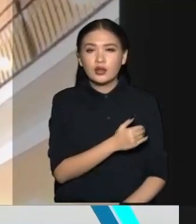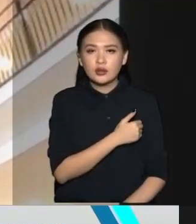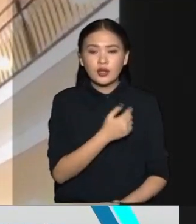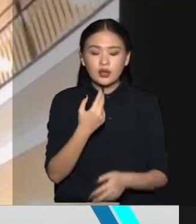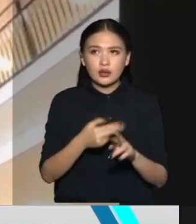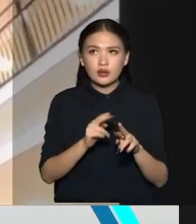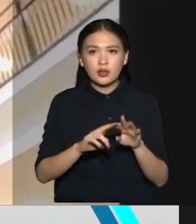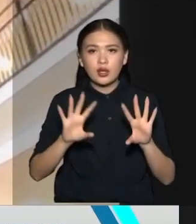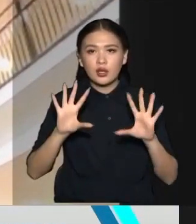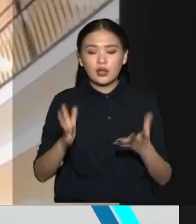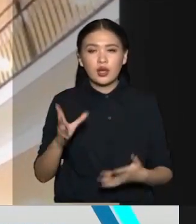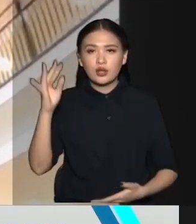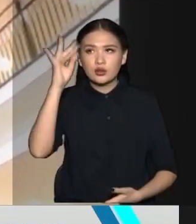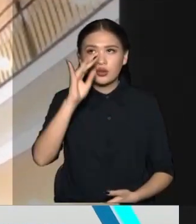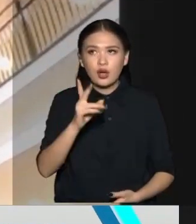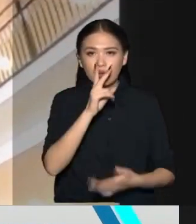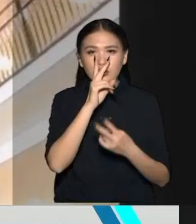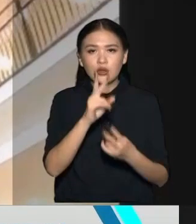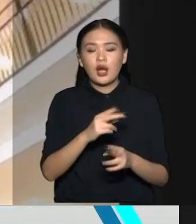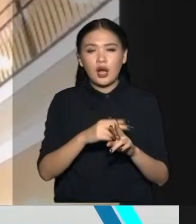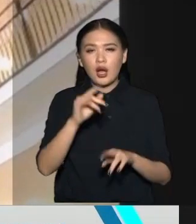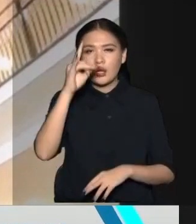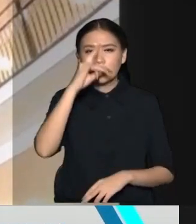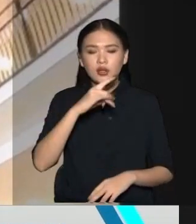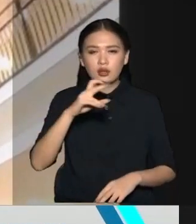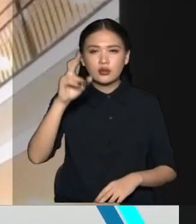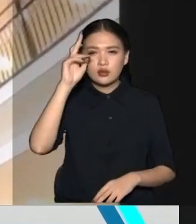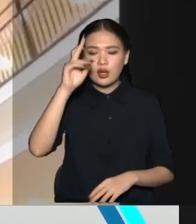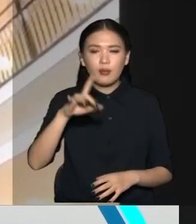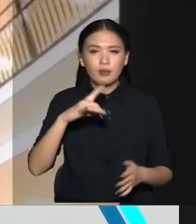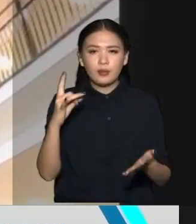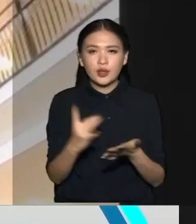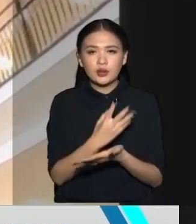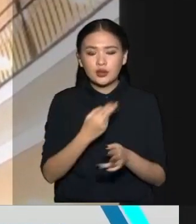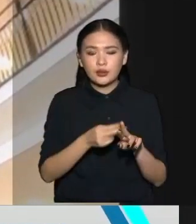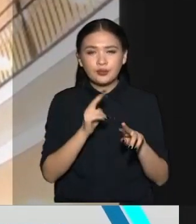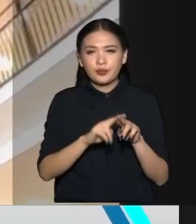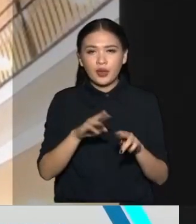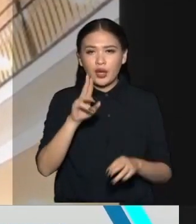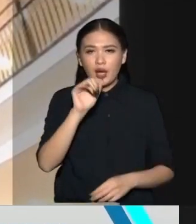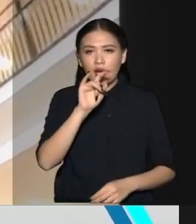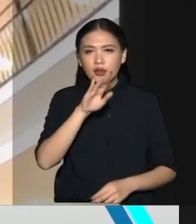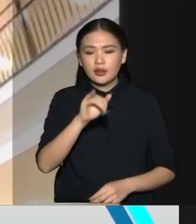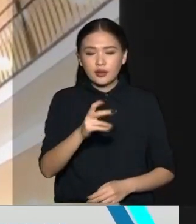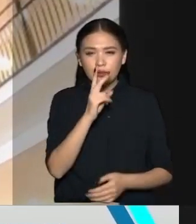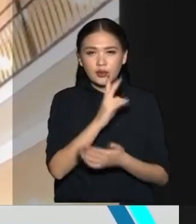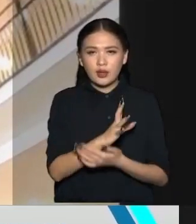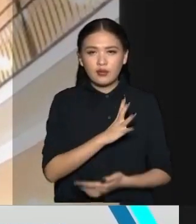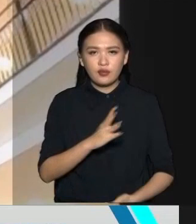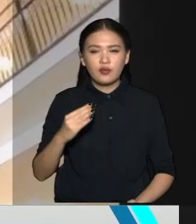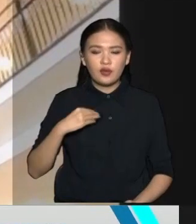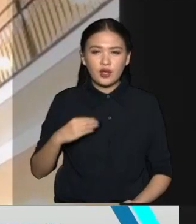Егер біз тарихқа үңілер болсақ, Қазақ мемлекетінің тұңғыш көне европалық карталарының бірі